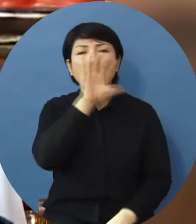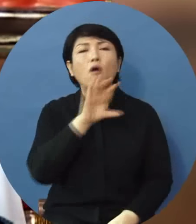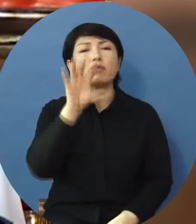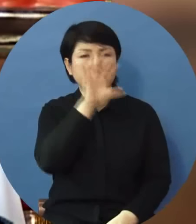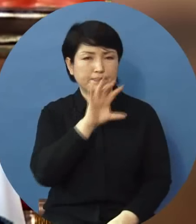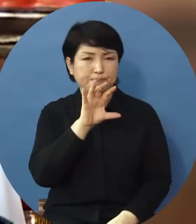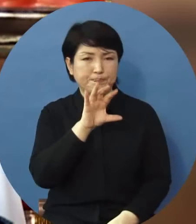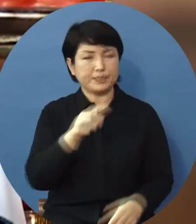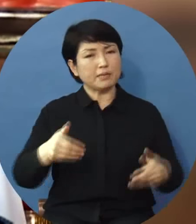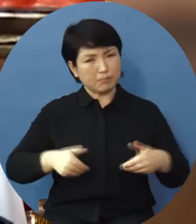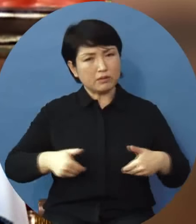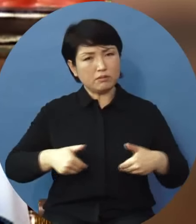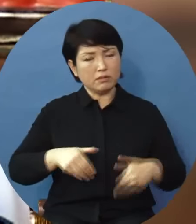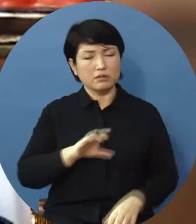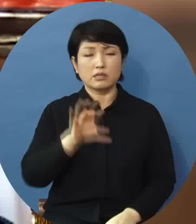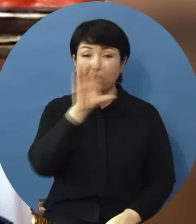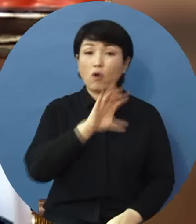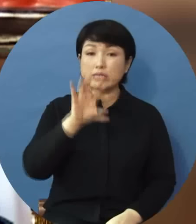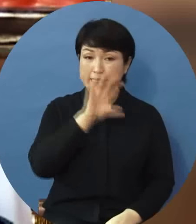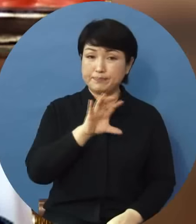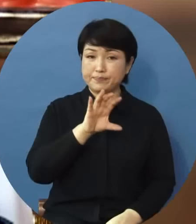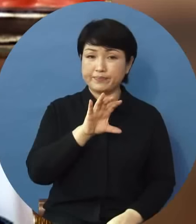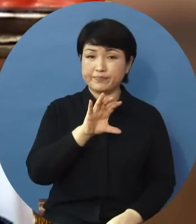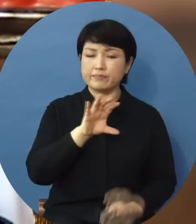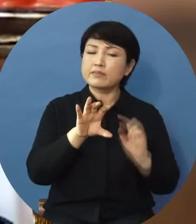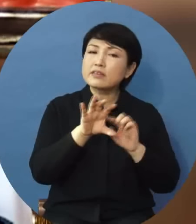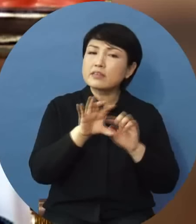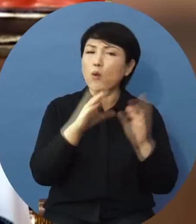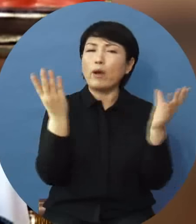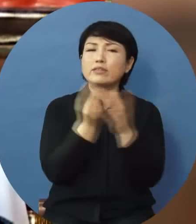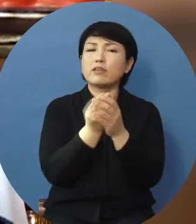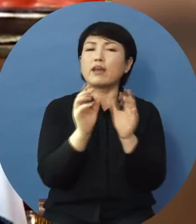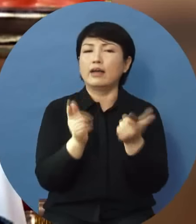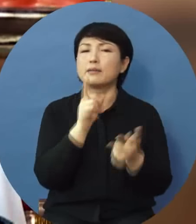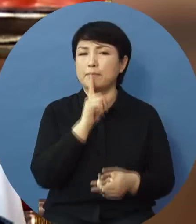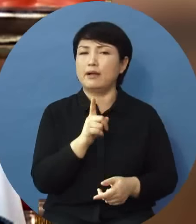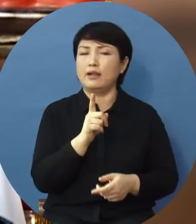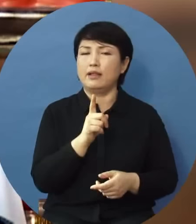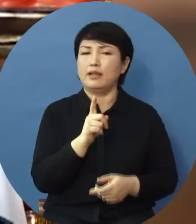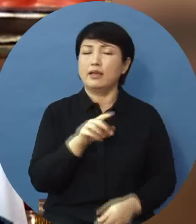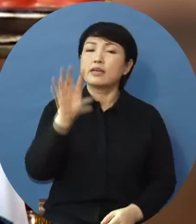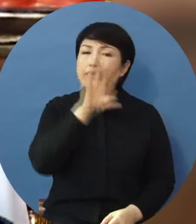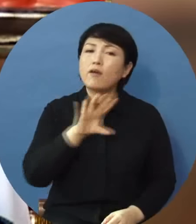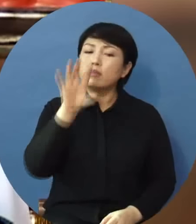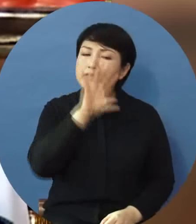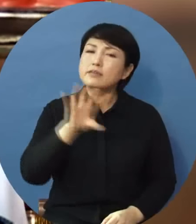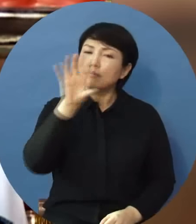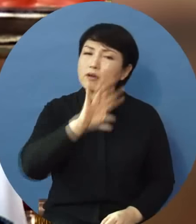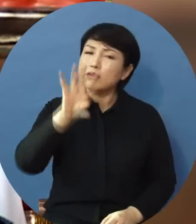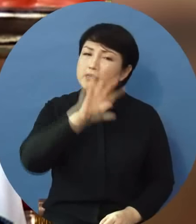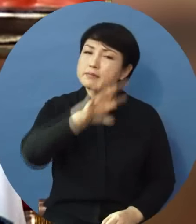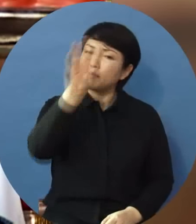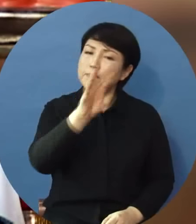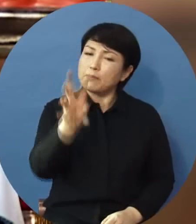연습이 필요하다. 연습이란 말은 완전하지 못하다 이런 얘기예요. 이 연습의